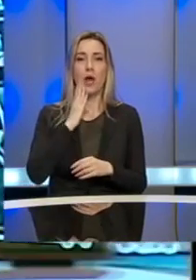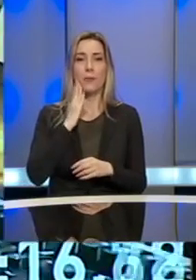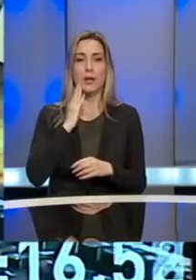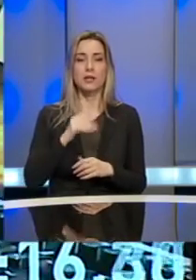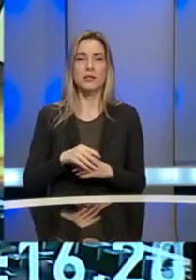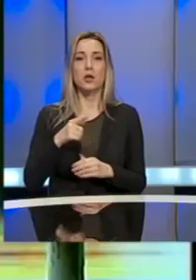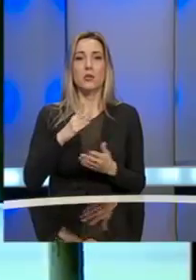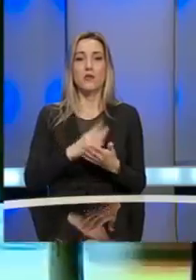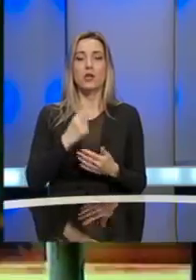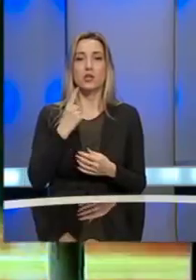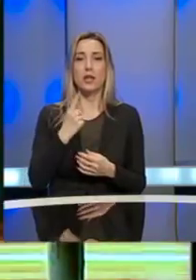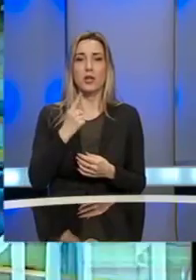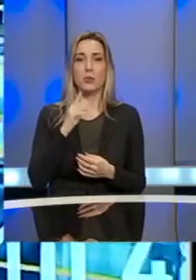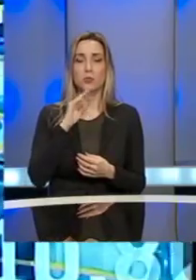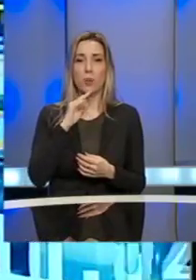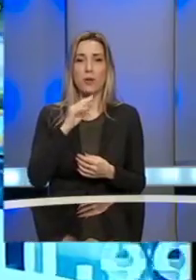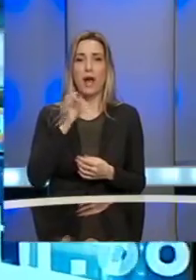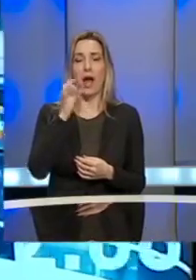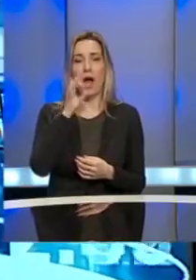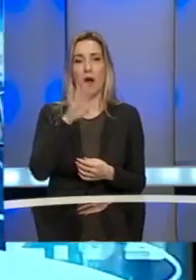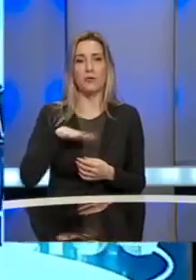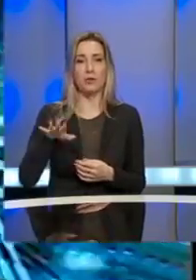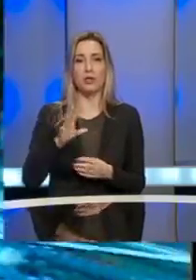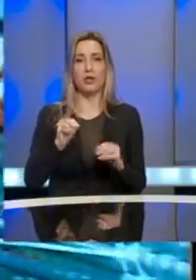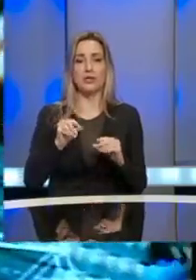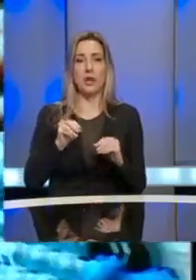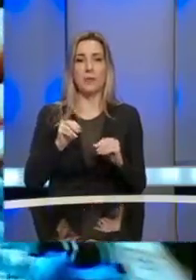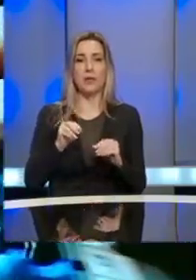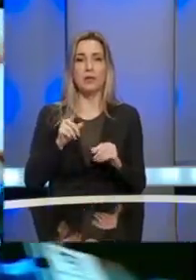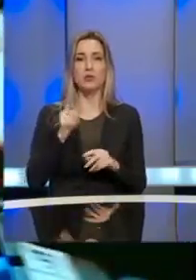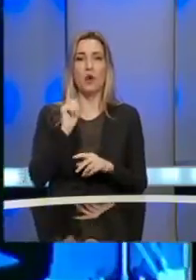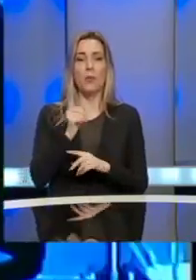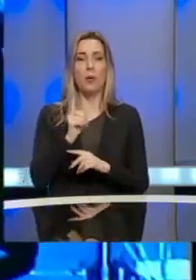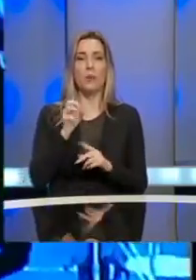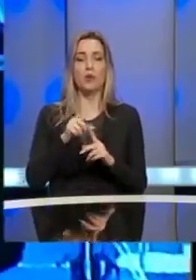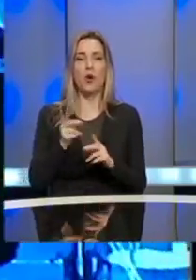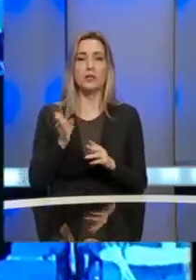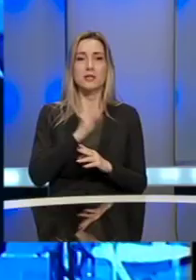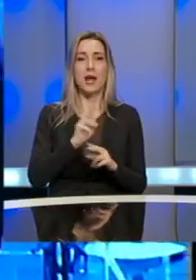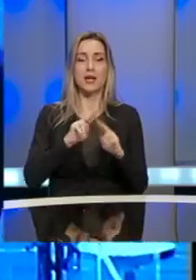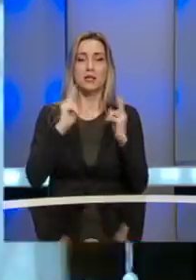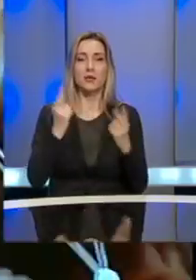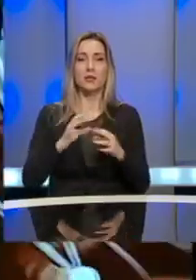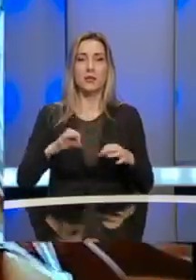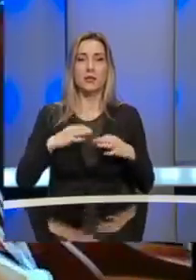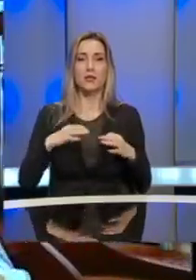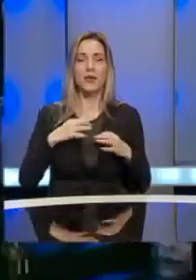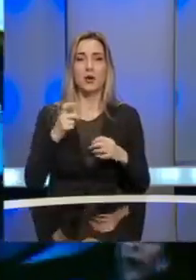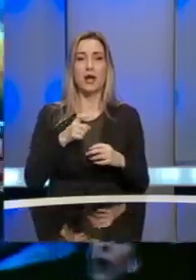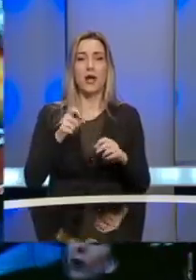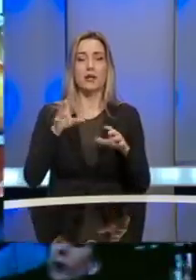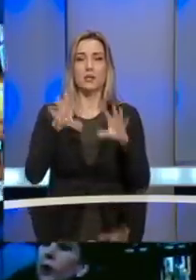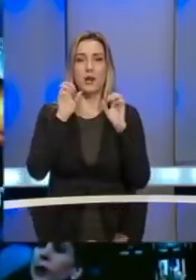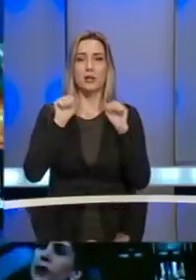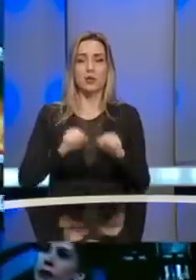već jednom spomenuli, a afričke zemlje su opomenute od strane Svjetske zdravstvene organizacije da shvate